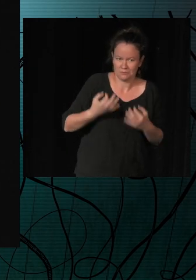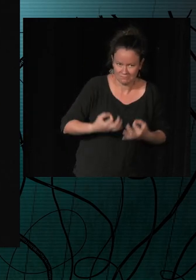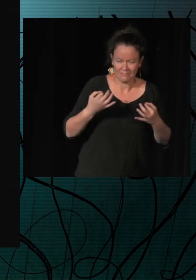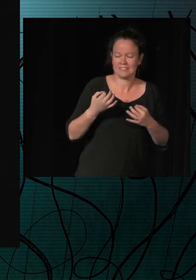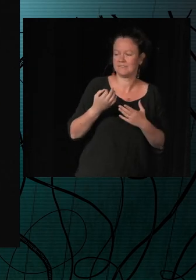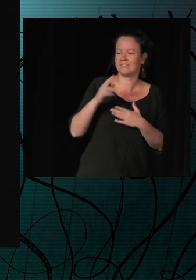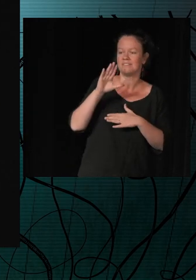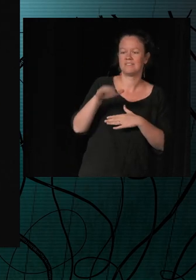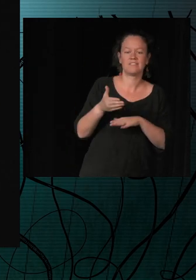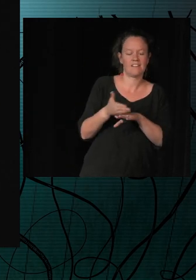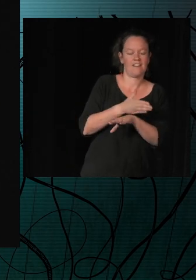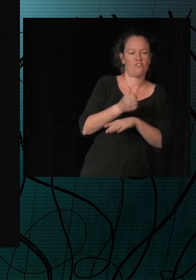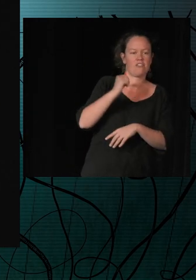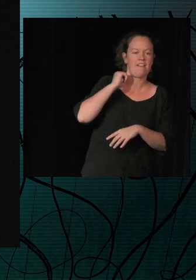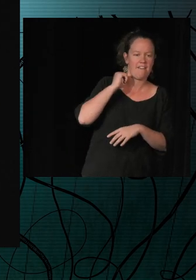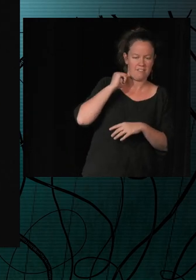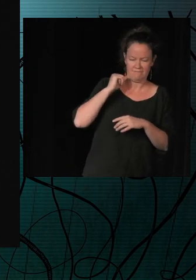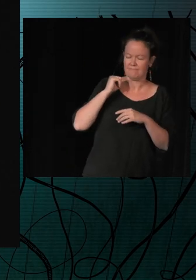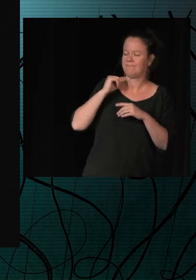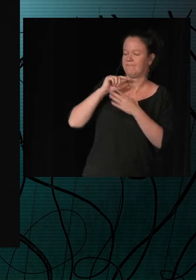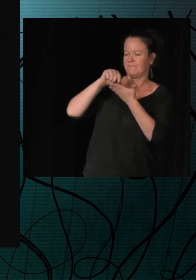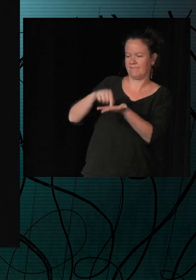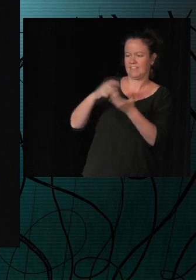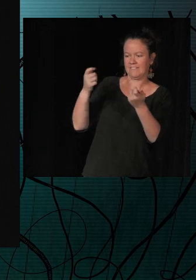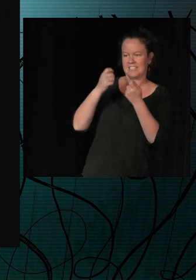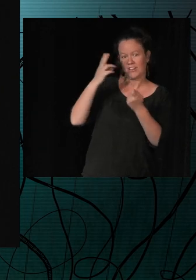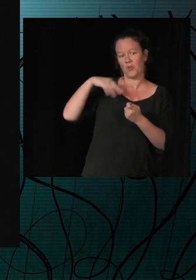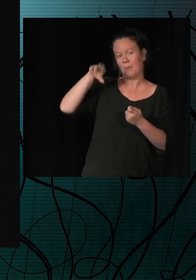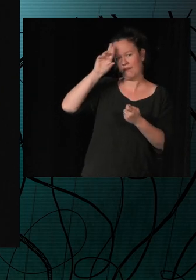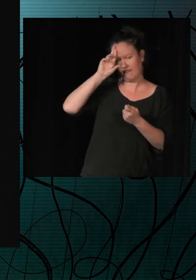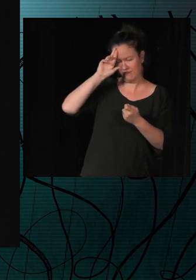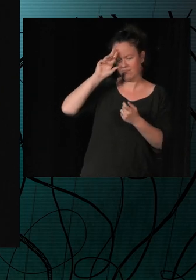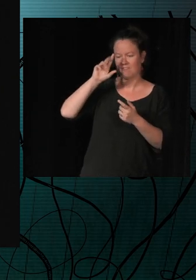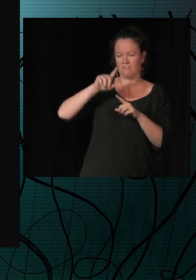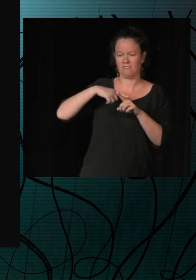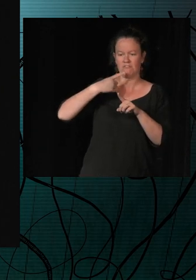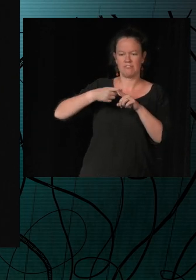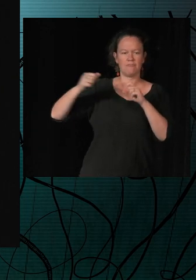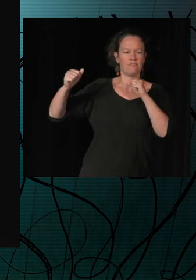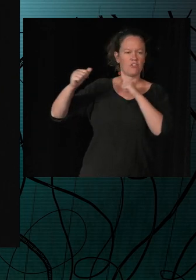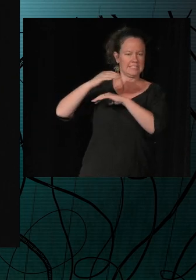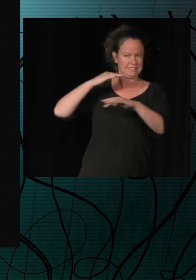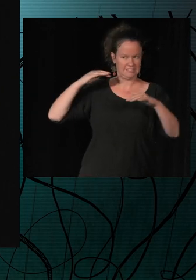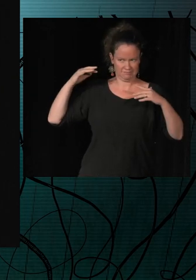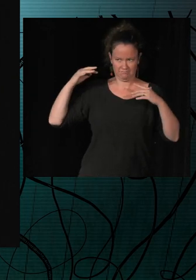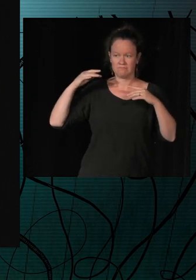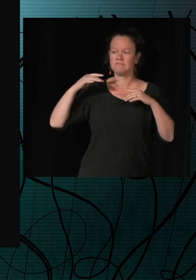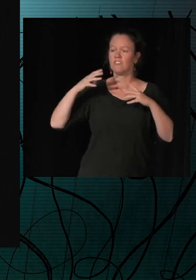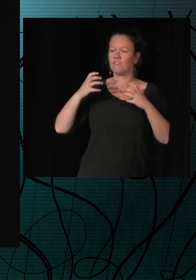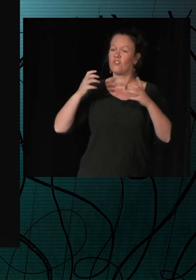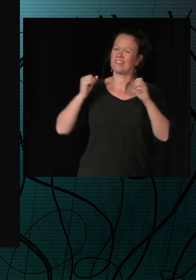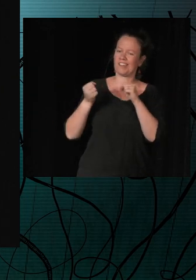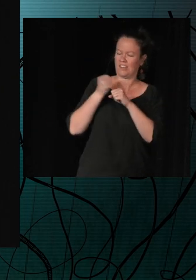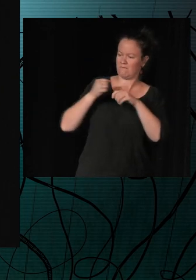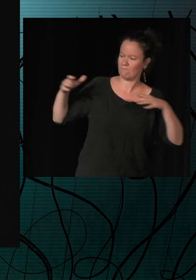Film Fantastique pour faire une expérience de peur collective incroyable puisque j'ai joué à Dead Space dans un cinéma donc